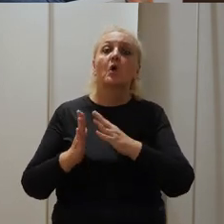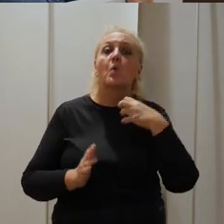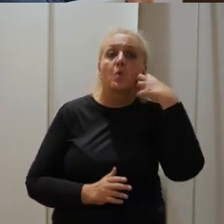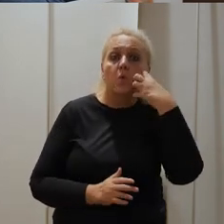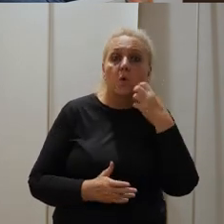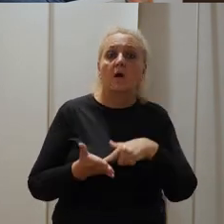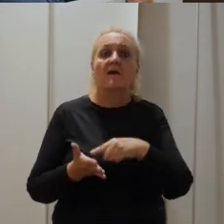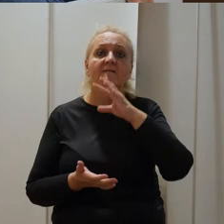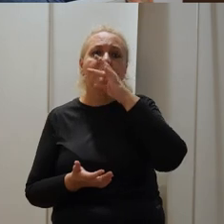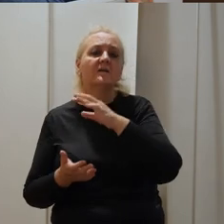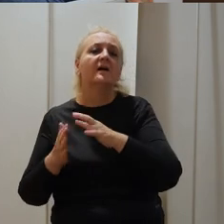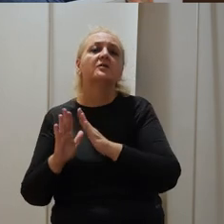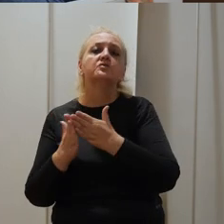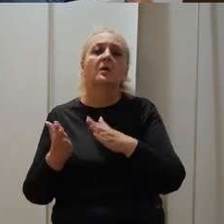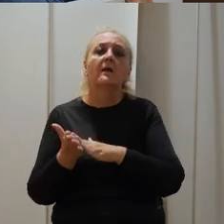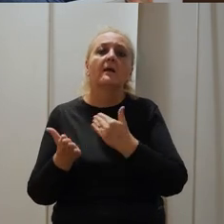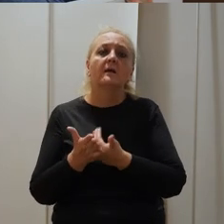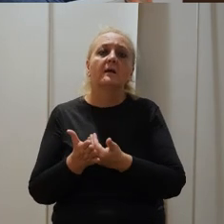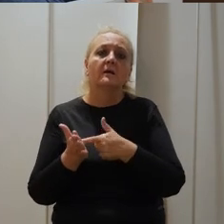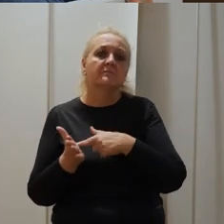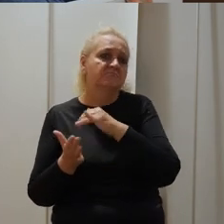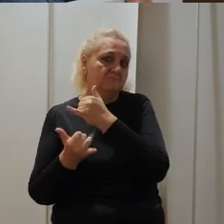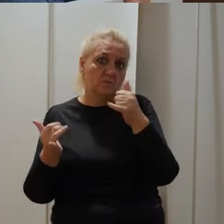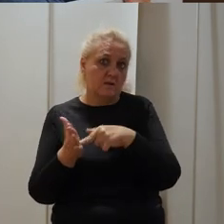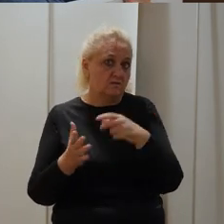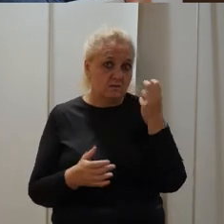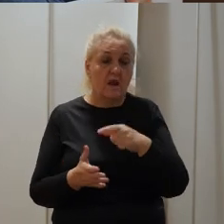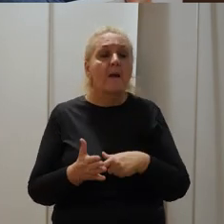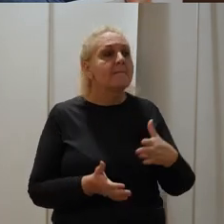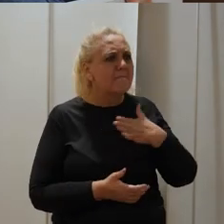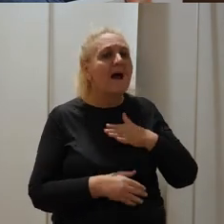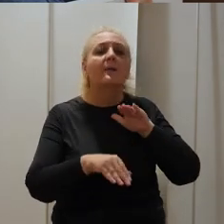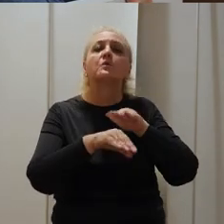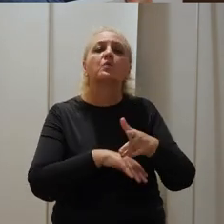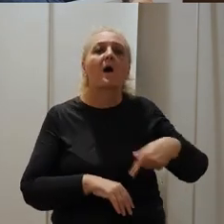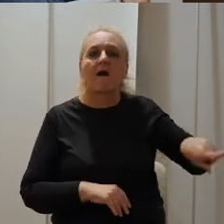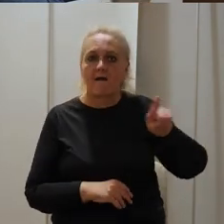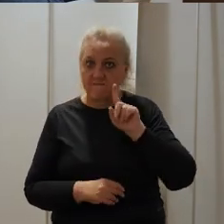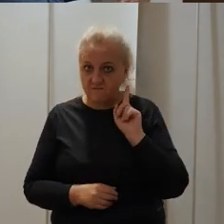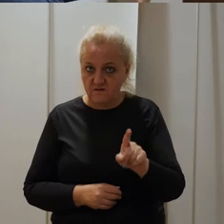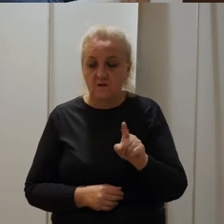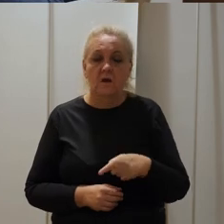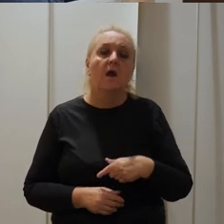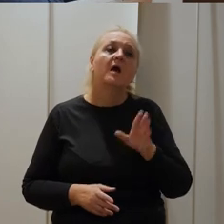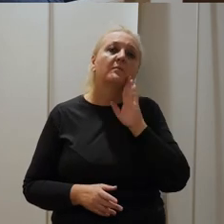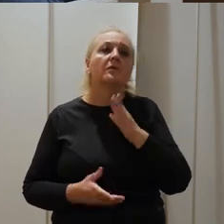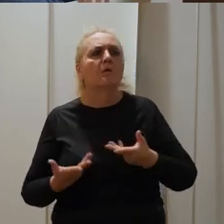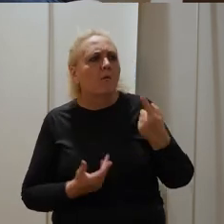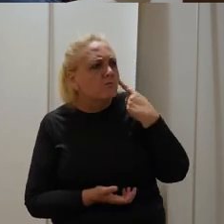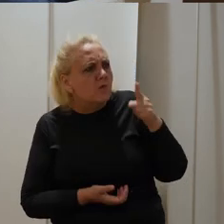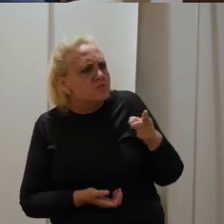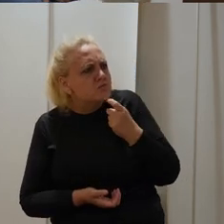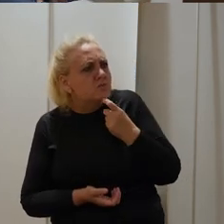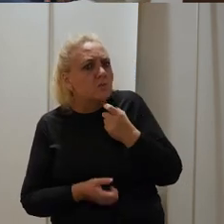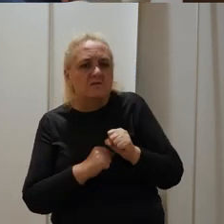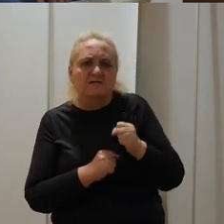albo frankofońską literaturą imigrantów francuskich. Także. Mamy, ale to są wydawnictwa znane. Nie, to nie jest tak, że idziesz sobie i myślisz, co